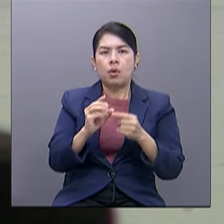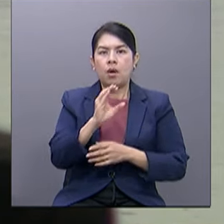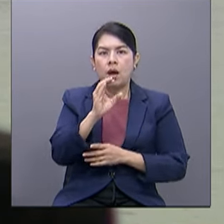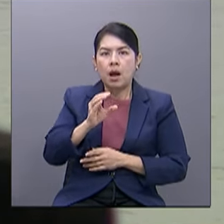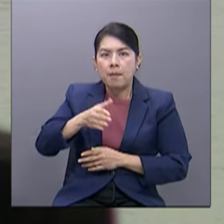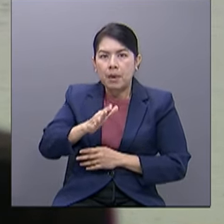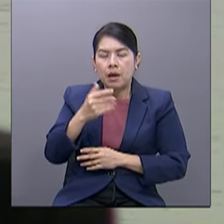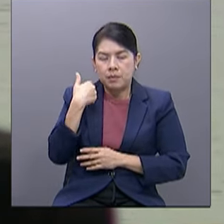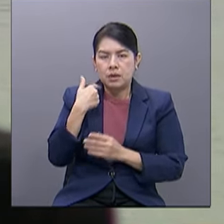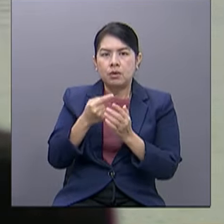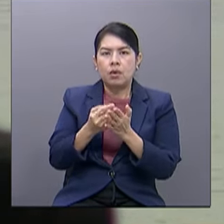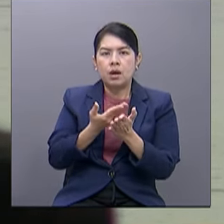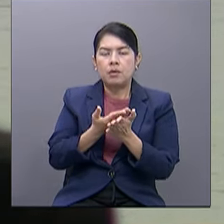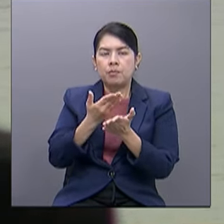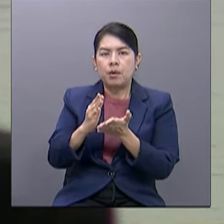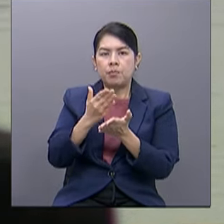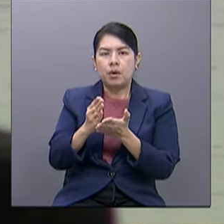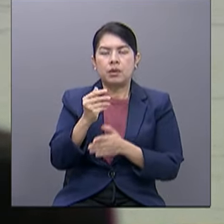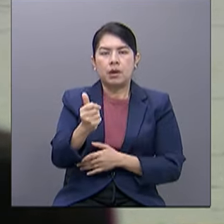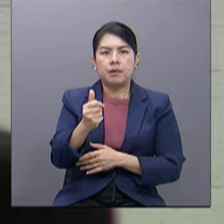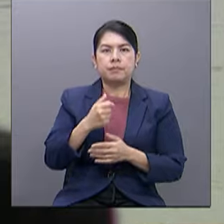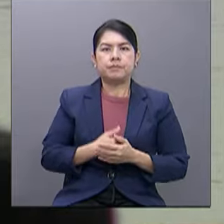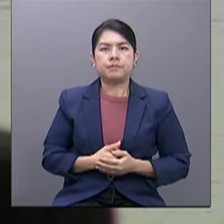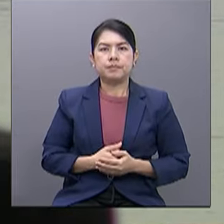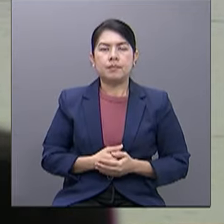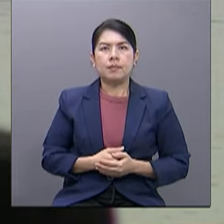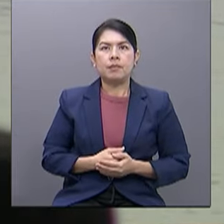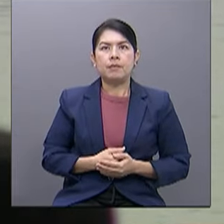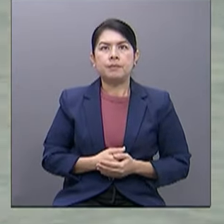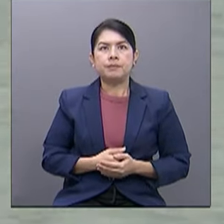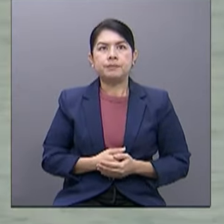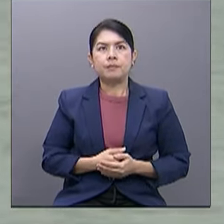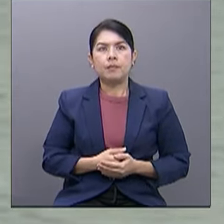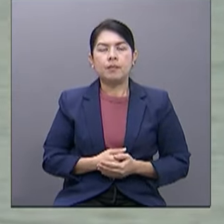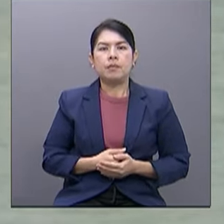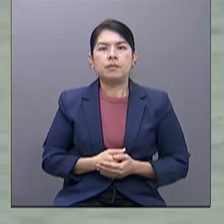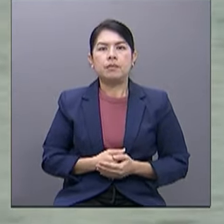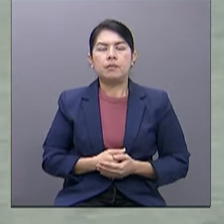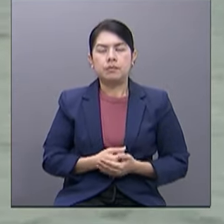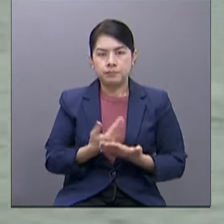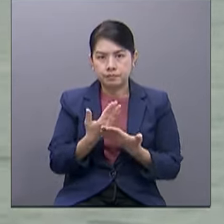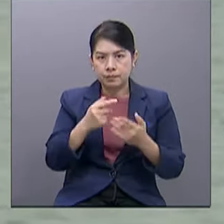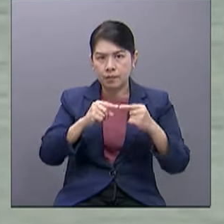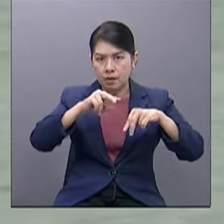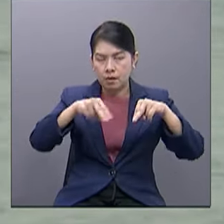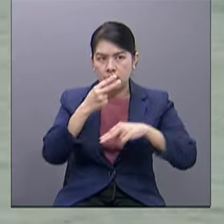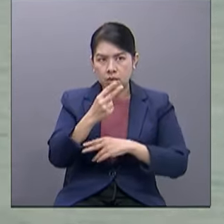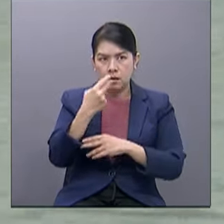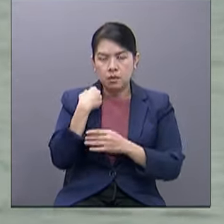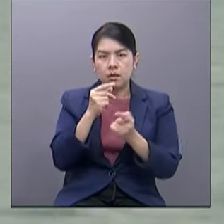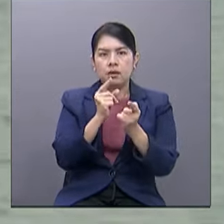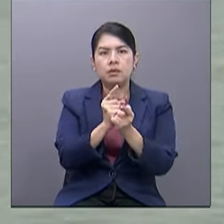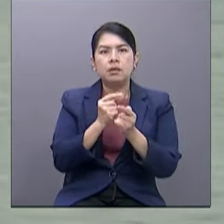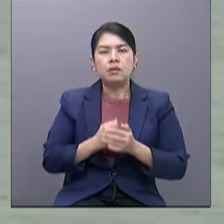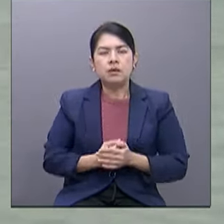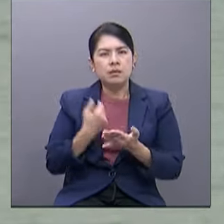ชำระได้หลังออกจากการกวาดล้างเนี่ยก็จะพบว่ามีสินค้าประเภทสั